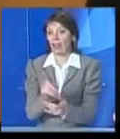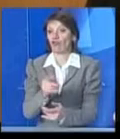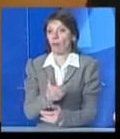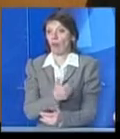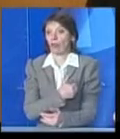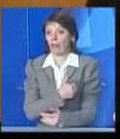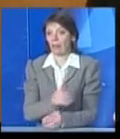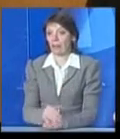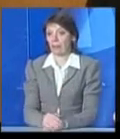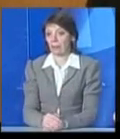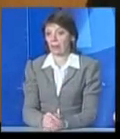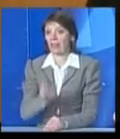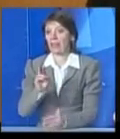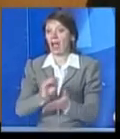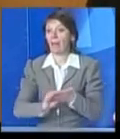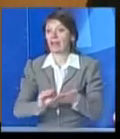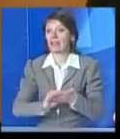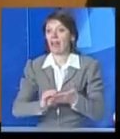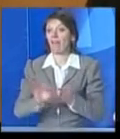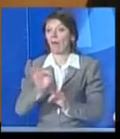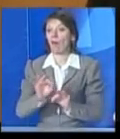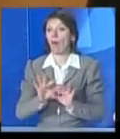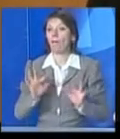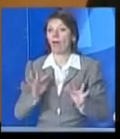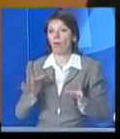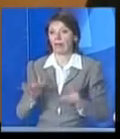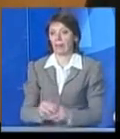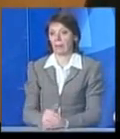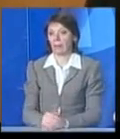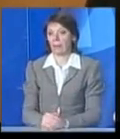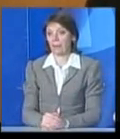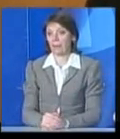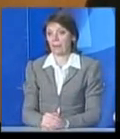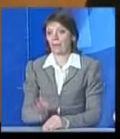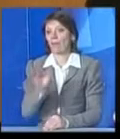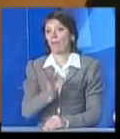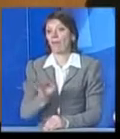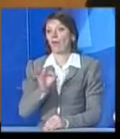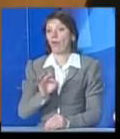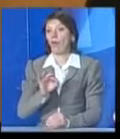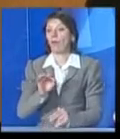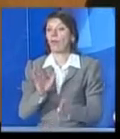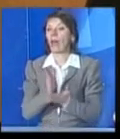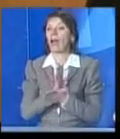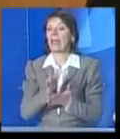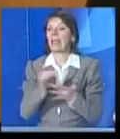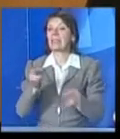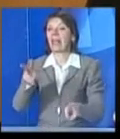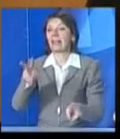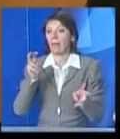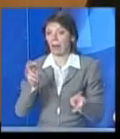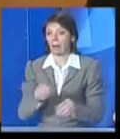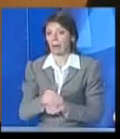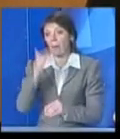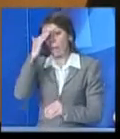двінити. Я писав про природу більше. Так трошки пробував на духовну тему, то мене дуже присікали, там